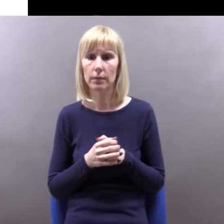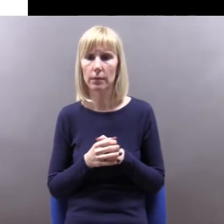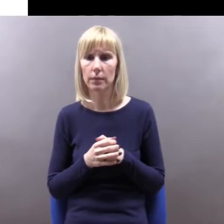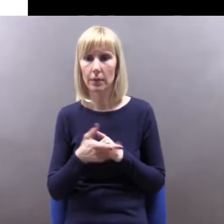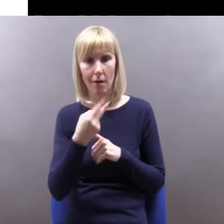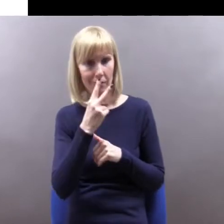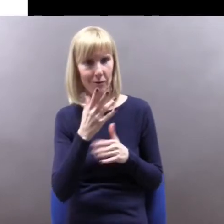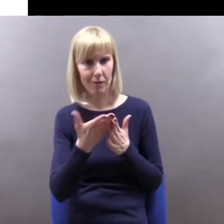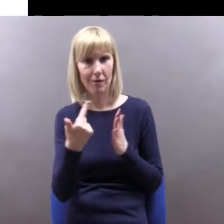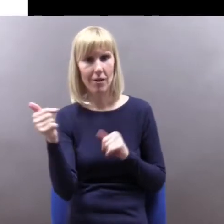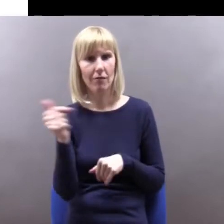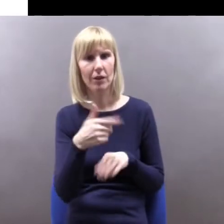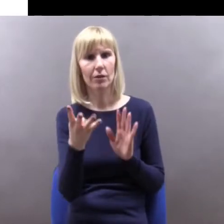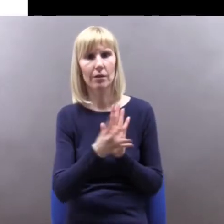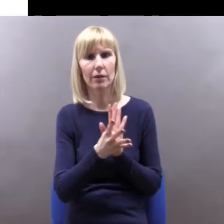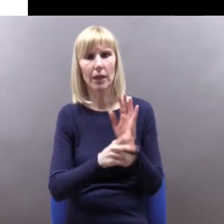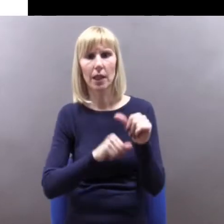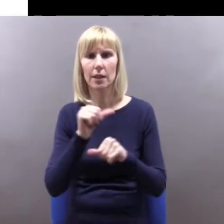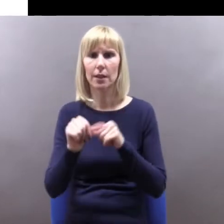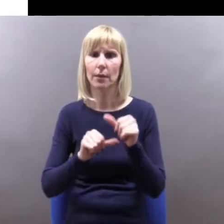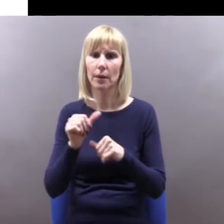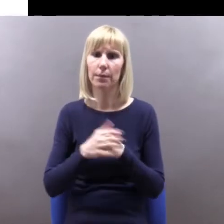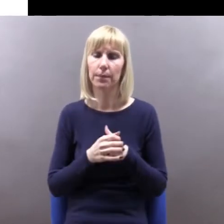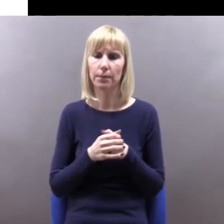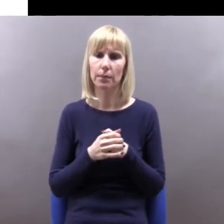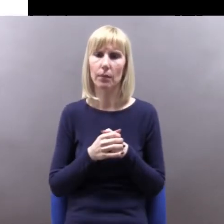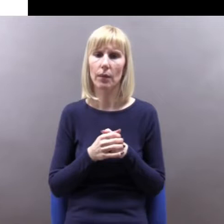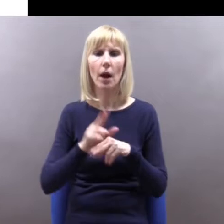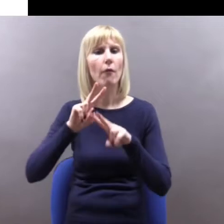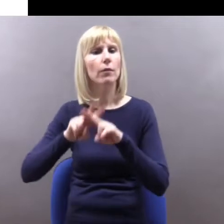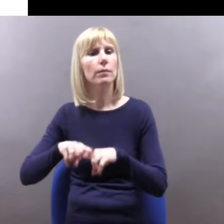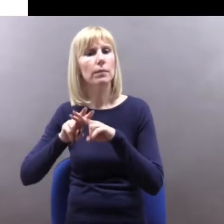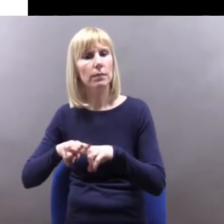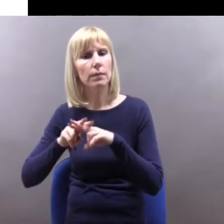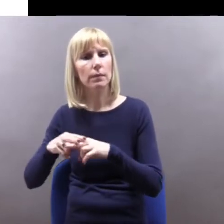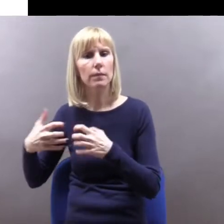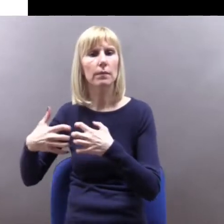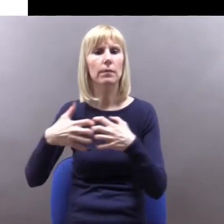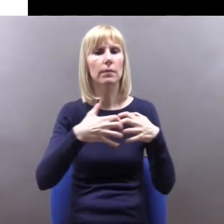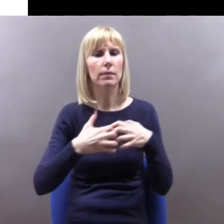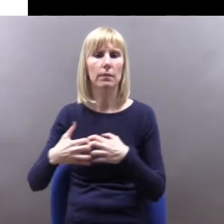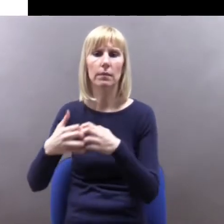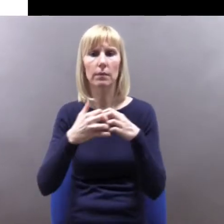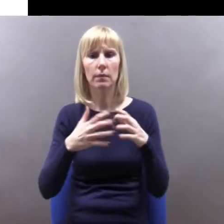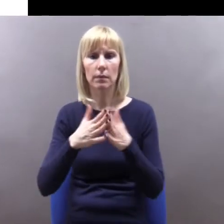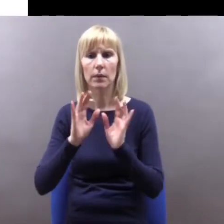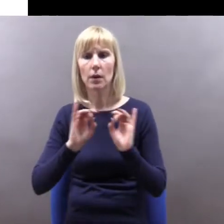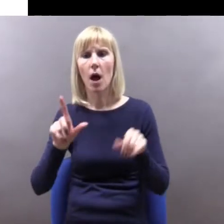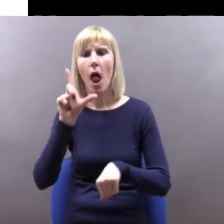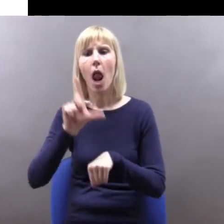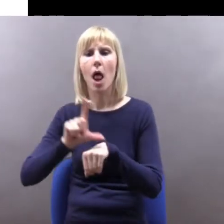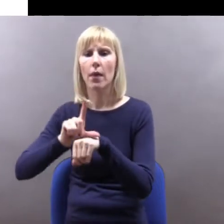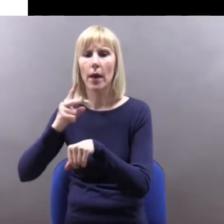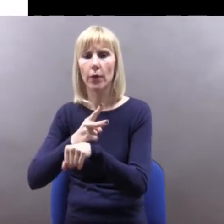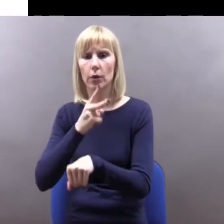lidera dostępności, uznała, że te nasze rozwiązania są warte zauważenia, są